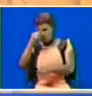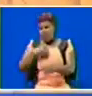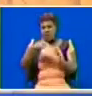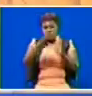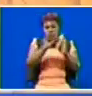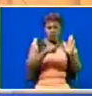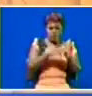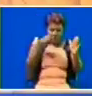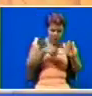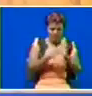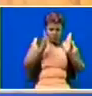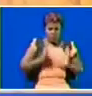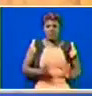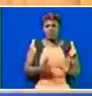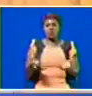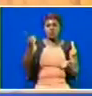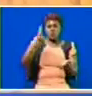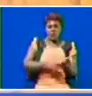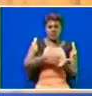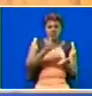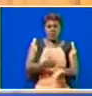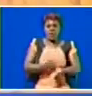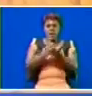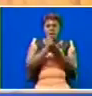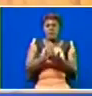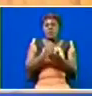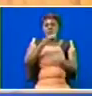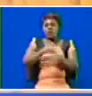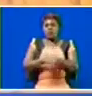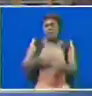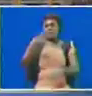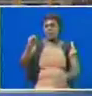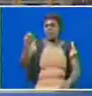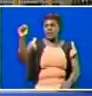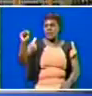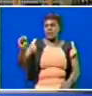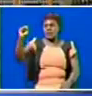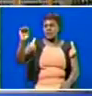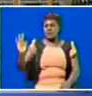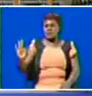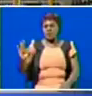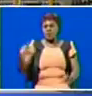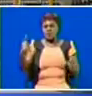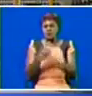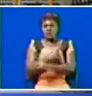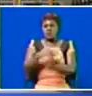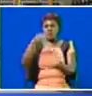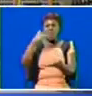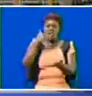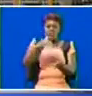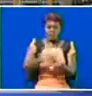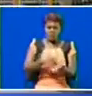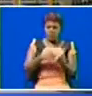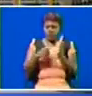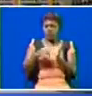program ya kufika kwa mtu na kumregister na kumsaidia kuwa na hiyo social protection. Majarida na tafiti mbalimbali zinaonesha nchi